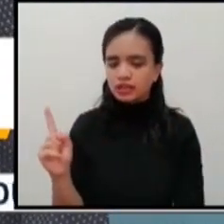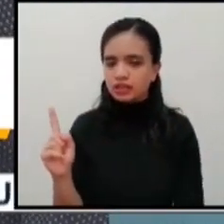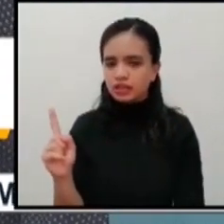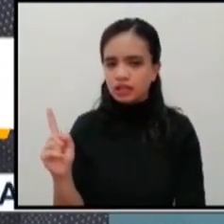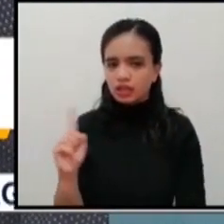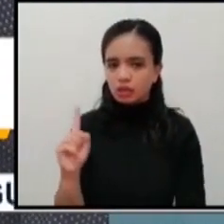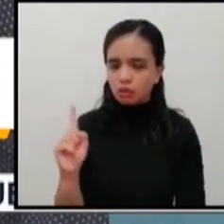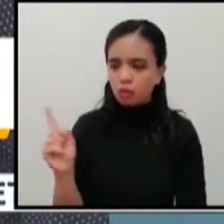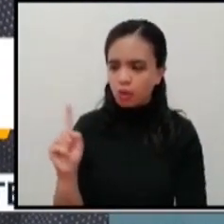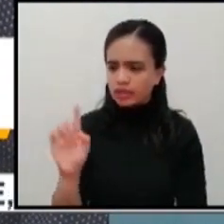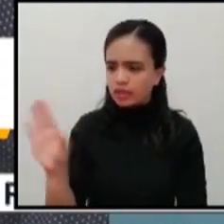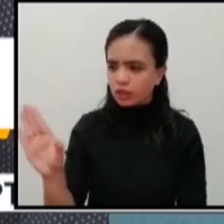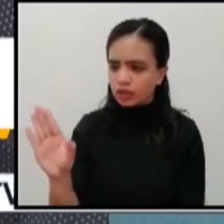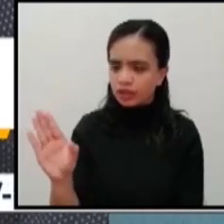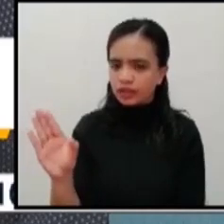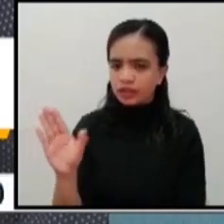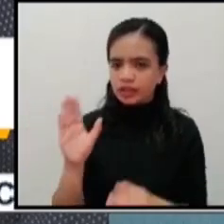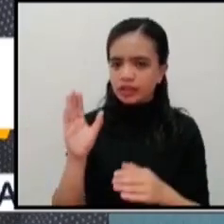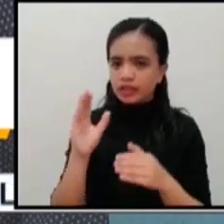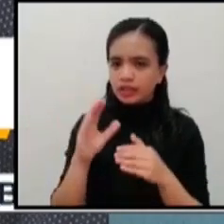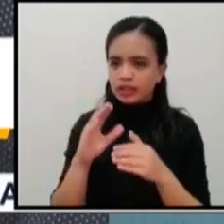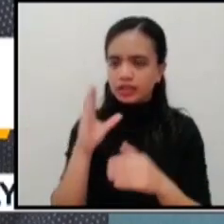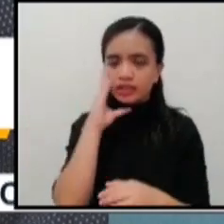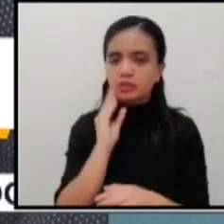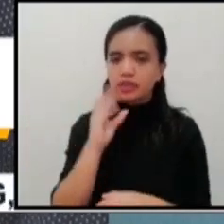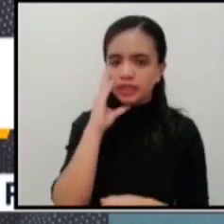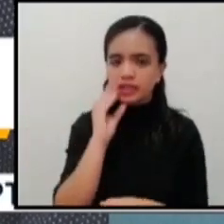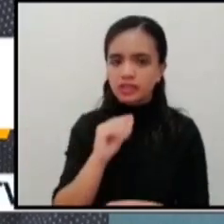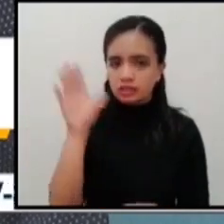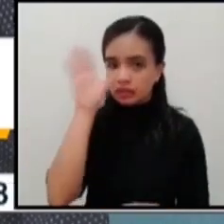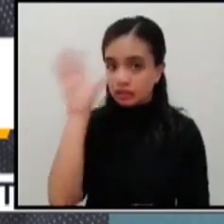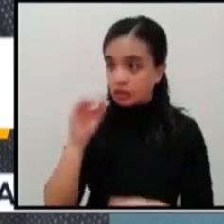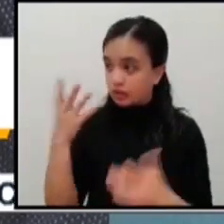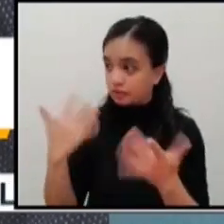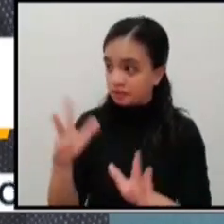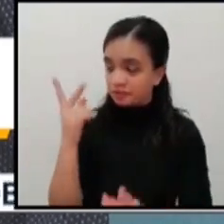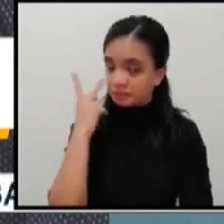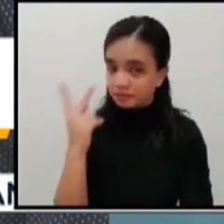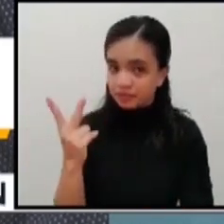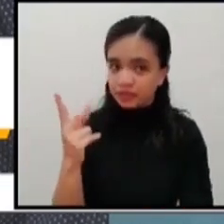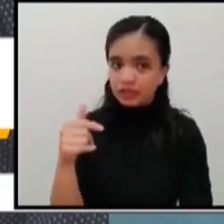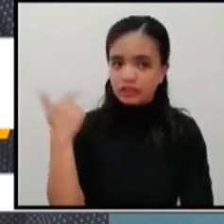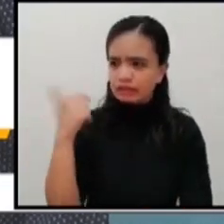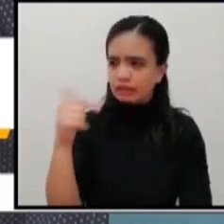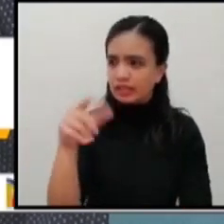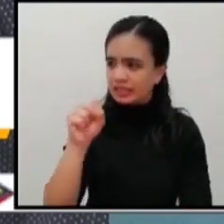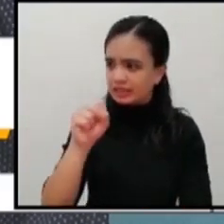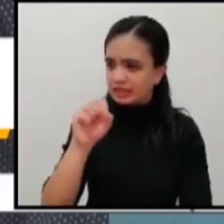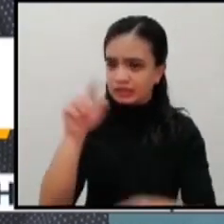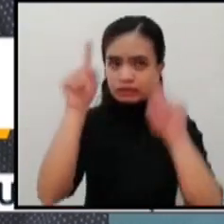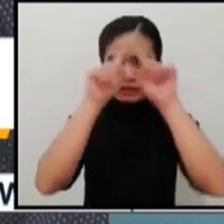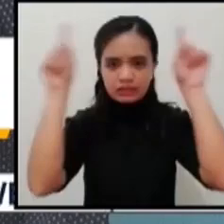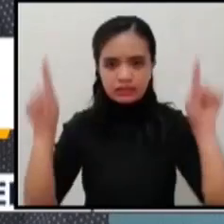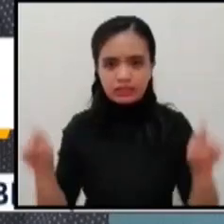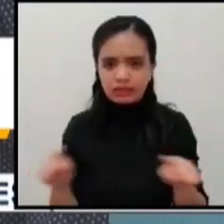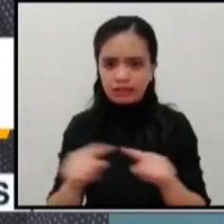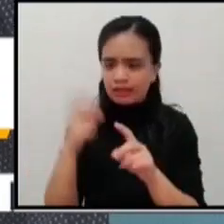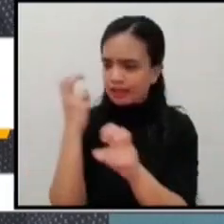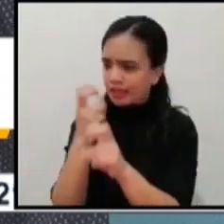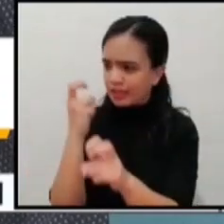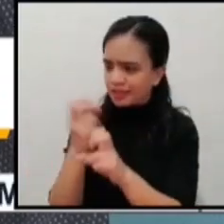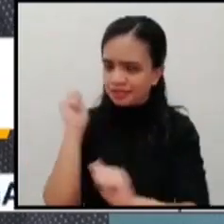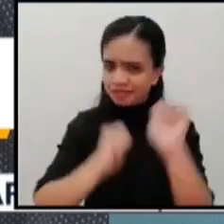mo dito? Although, ang ganda talaga kasi nakita natin kanina, green screen. Ang hirap yun. Ang hirap artihin nun. Considering hindi mo